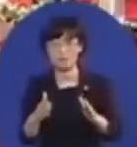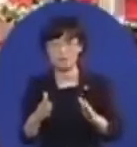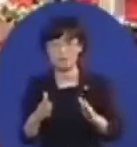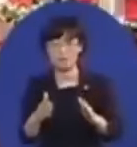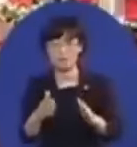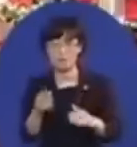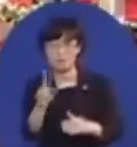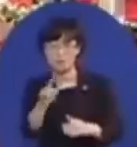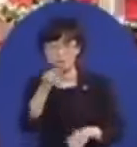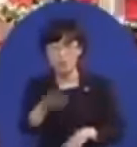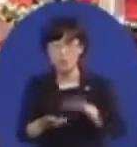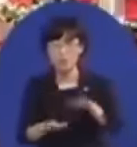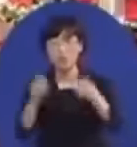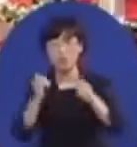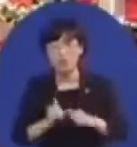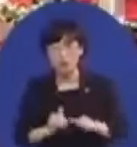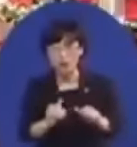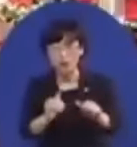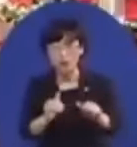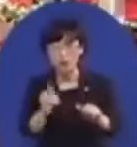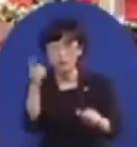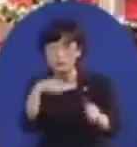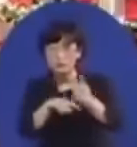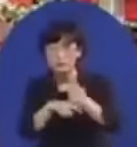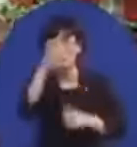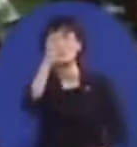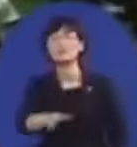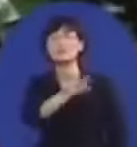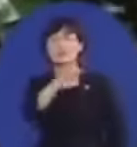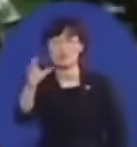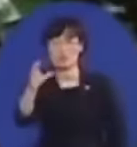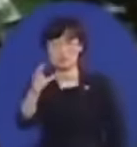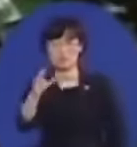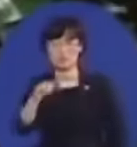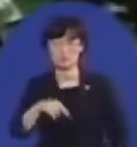그러가라고 하는 빛이신 십자가의 빛인 것입니다.